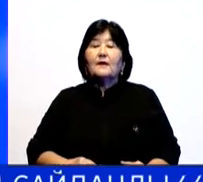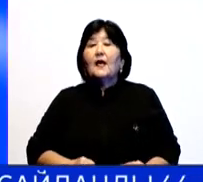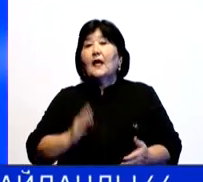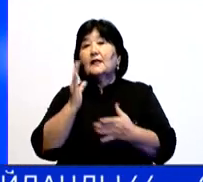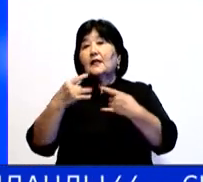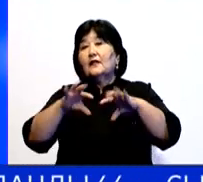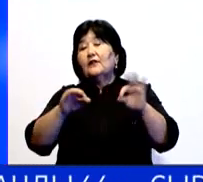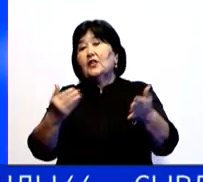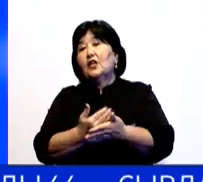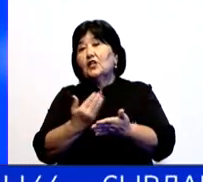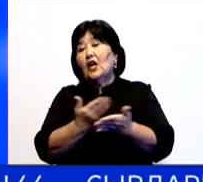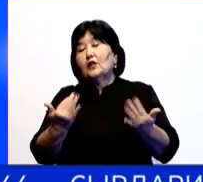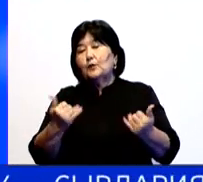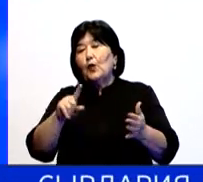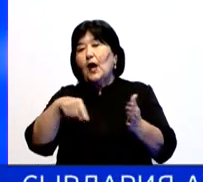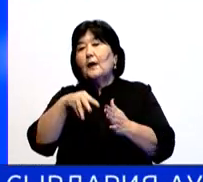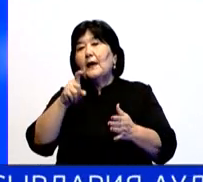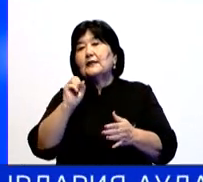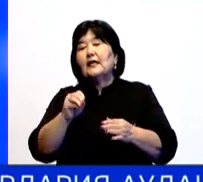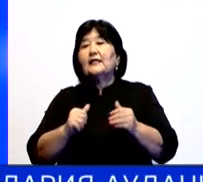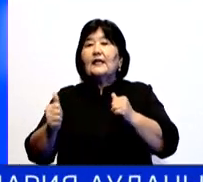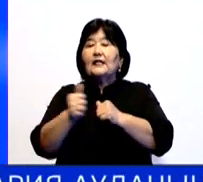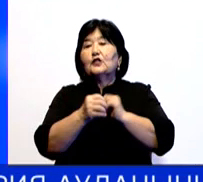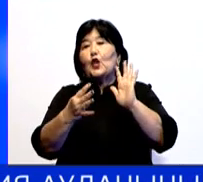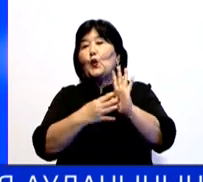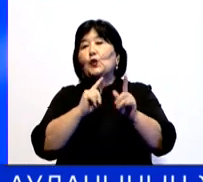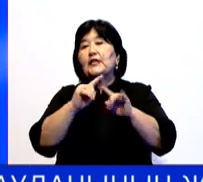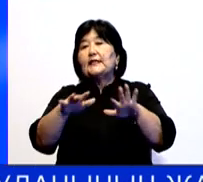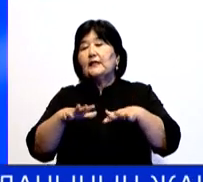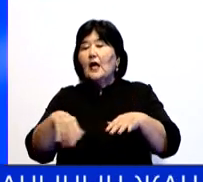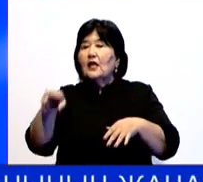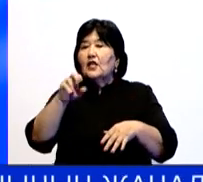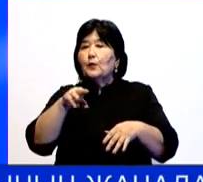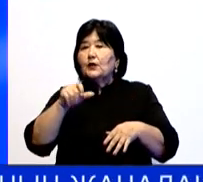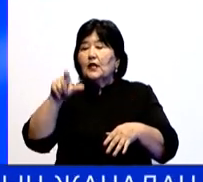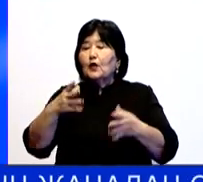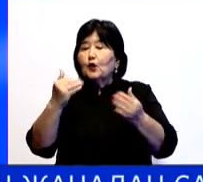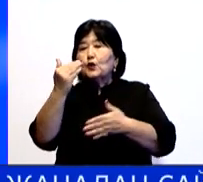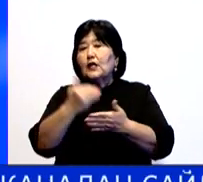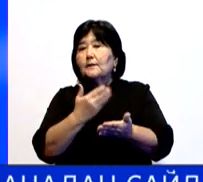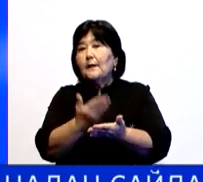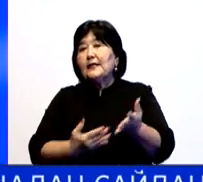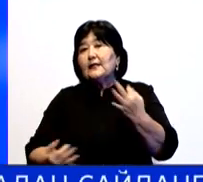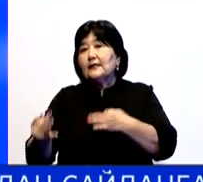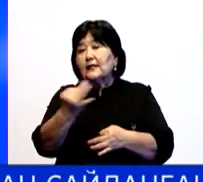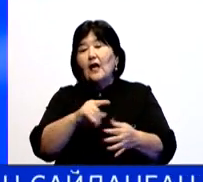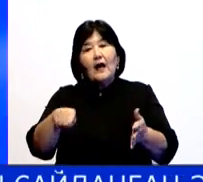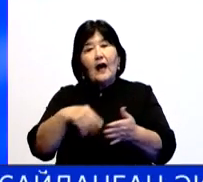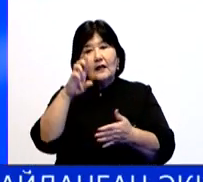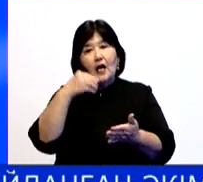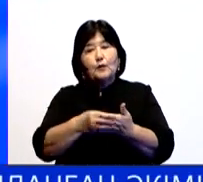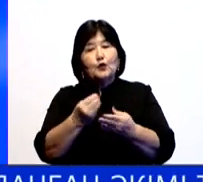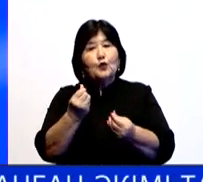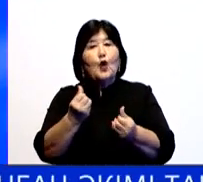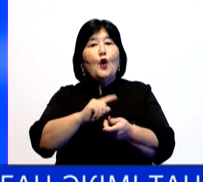Эфирде жаңалықтар. Бүгін қалалық мәслихаттың кезектен тыс 9-шы сессиясы өтті. Депутаттар күн тәртібінде ұсынылған мәселелерді талқылап, қала бюджетіне